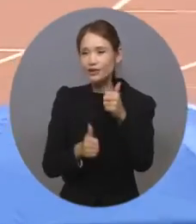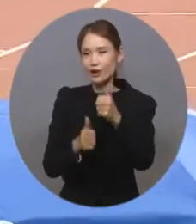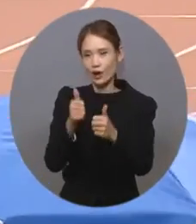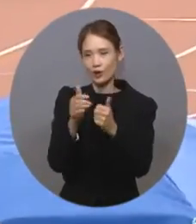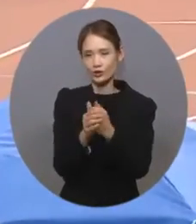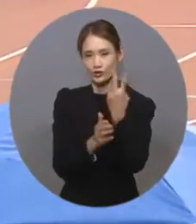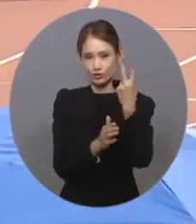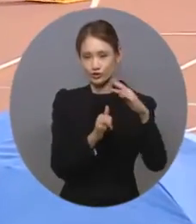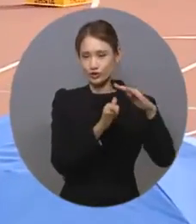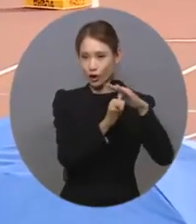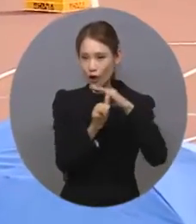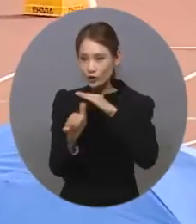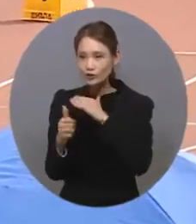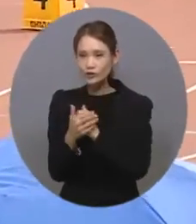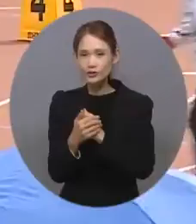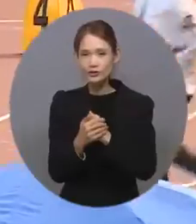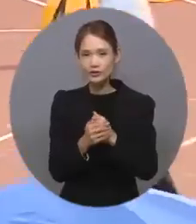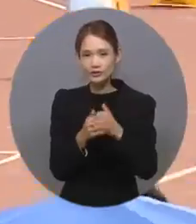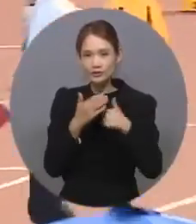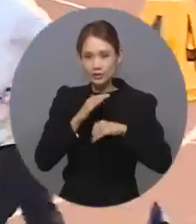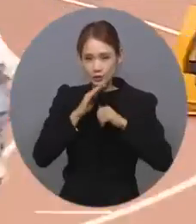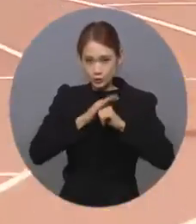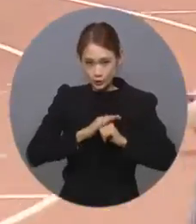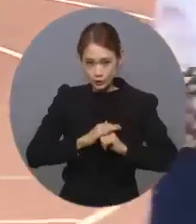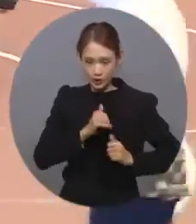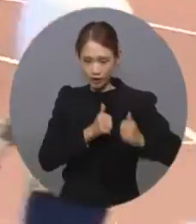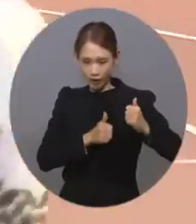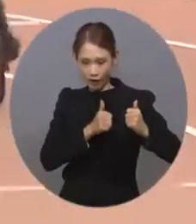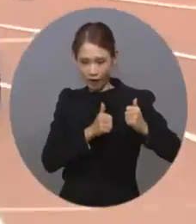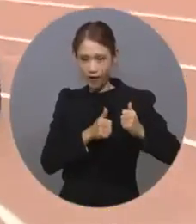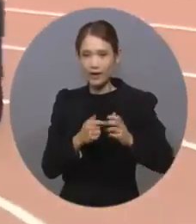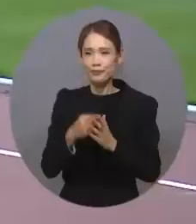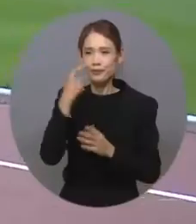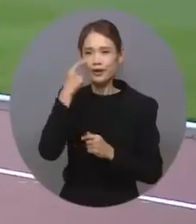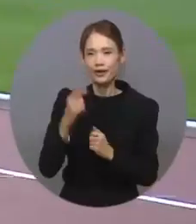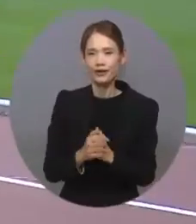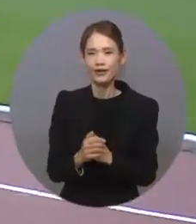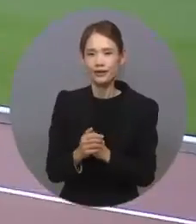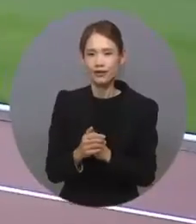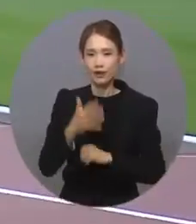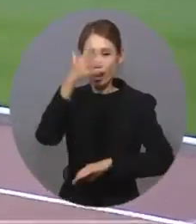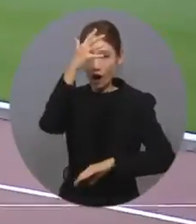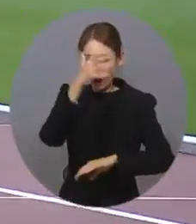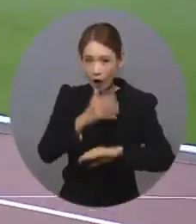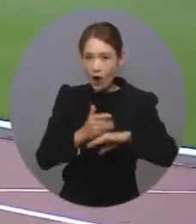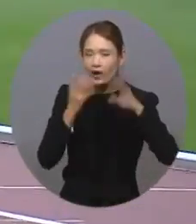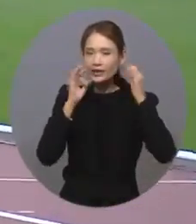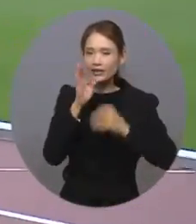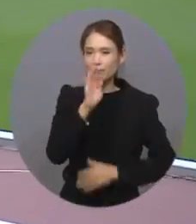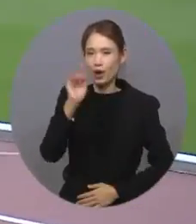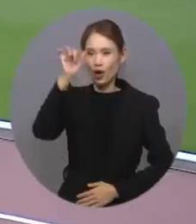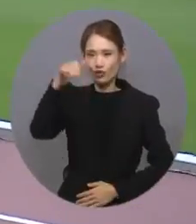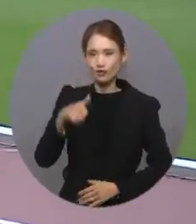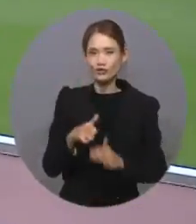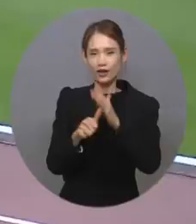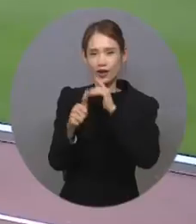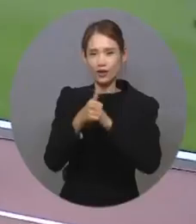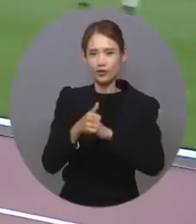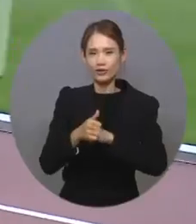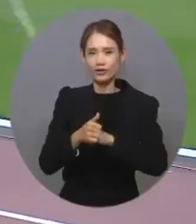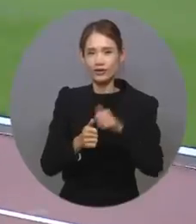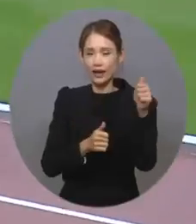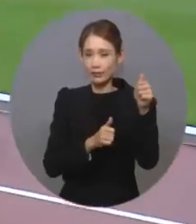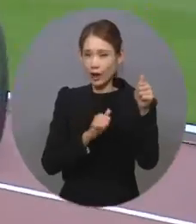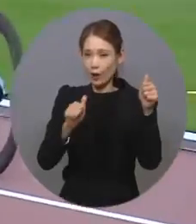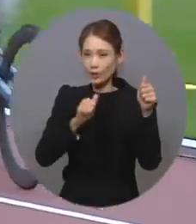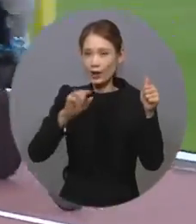두 선수는 침착한 운영을 통해 최선의 경기력을 선보였습니다. 그 결과 김병원 선수의 남자 5000m